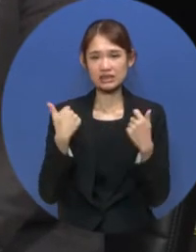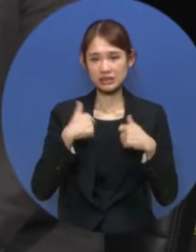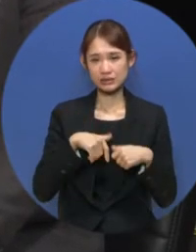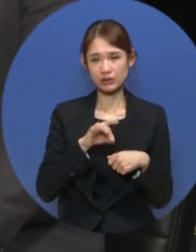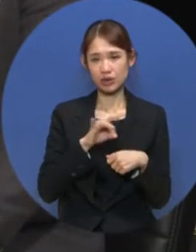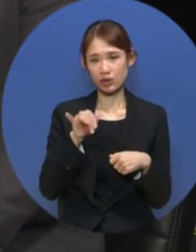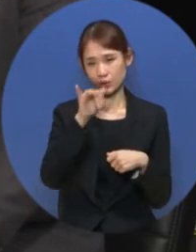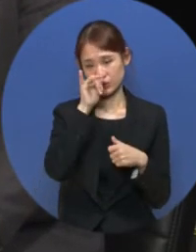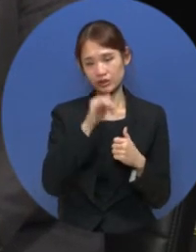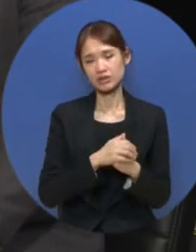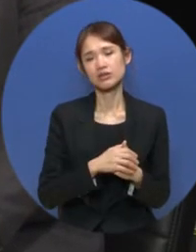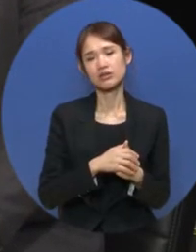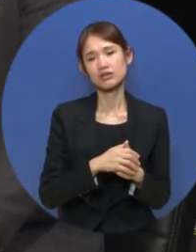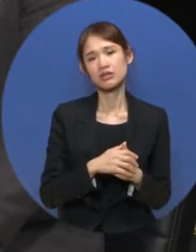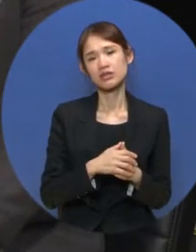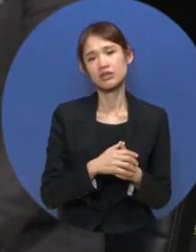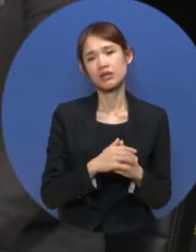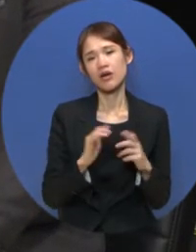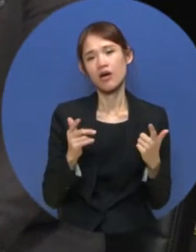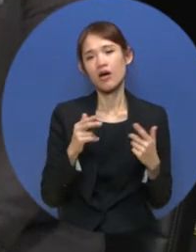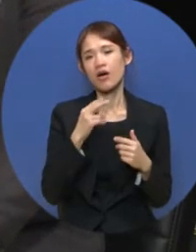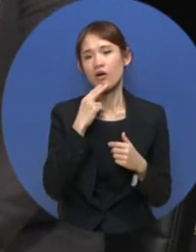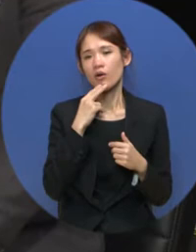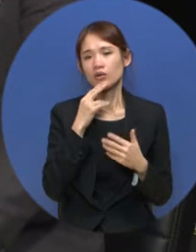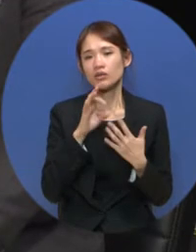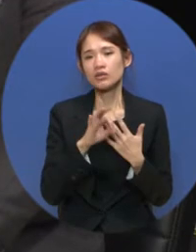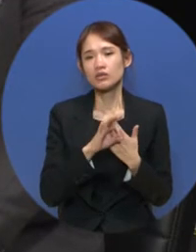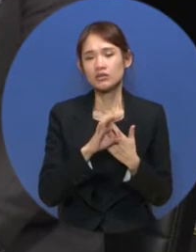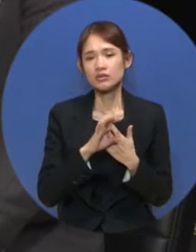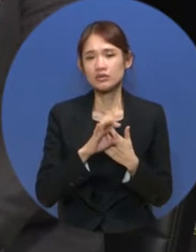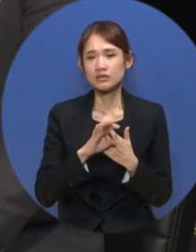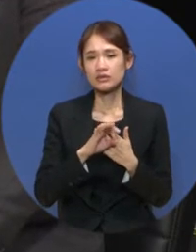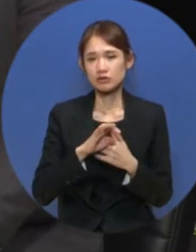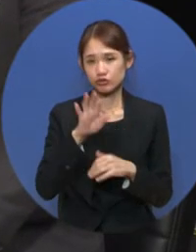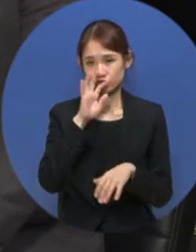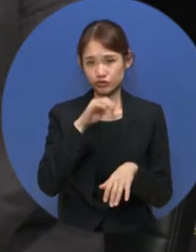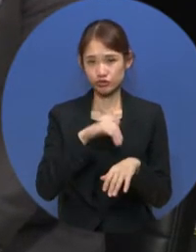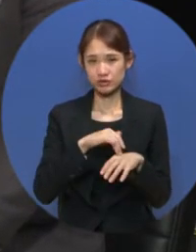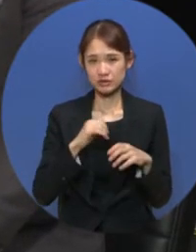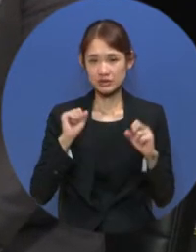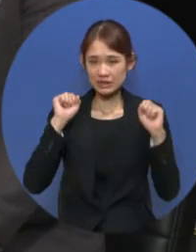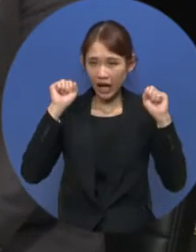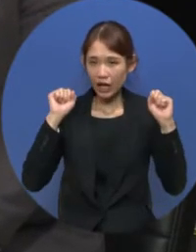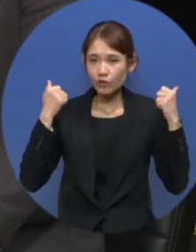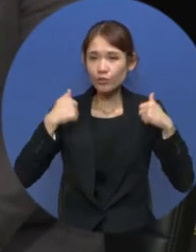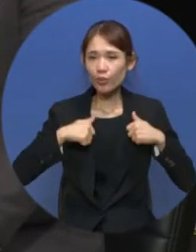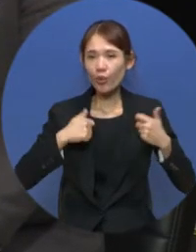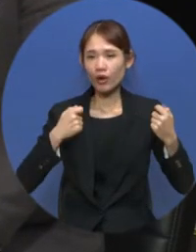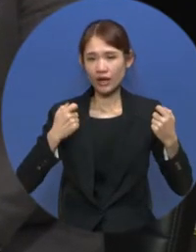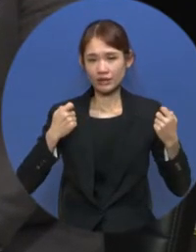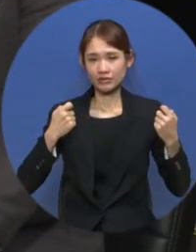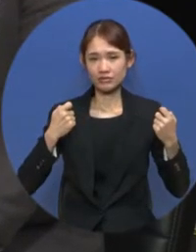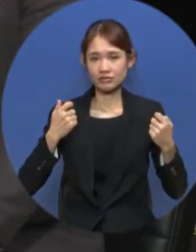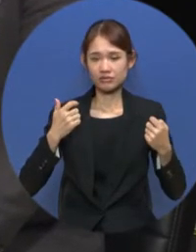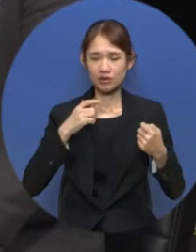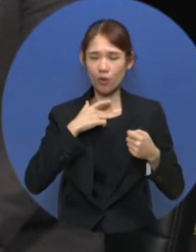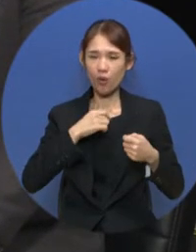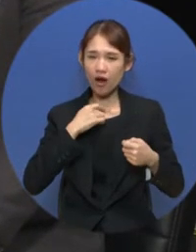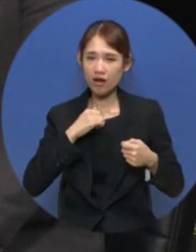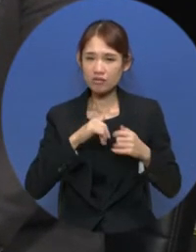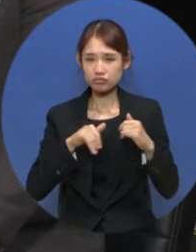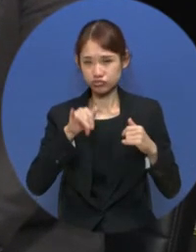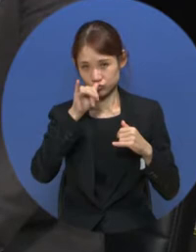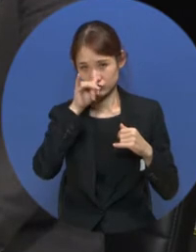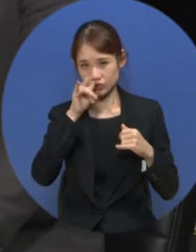많이 있고요. 그렇지 않으신 분들은 사실 트레이닝복 같은 걸 조금 많이 선호하시는 분들도 계세요. 그게 예.